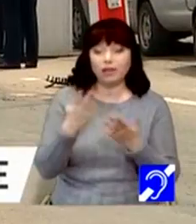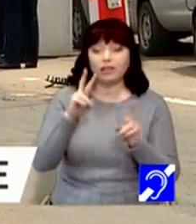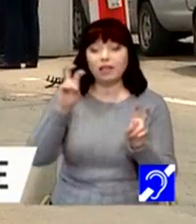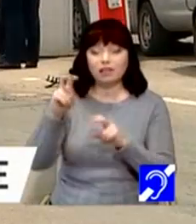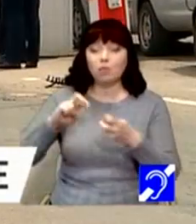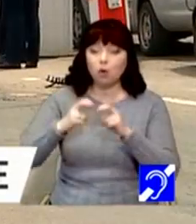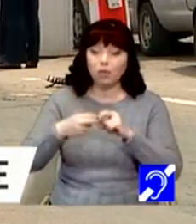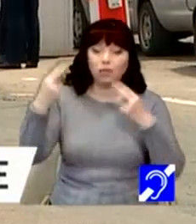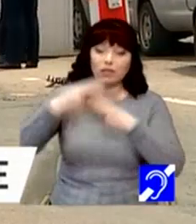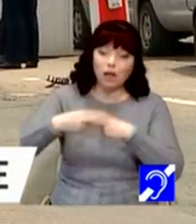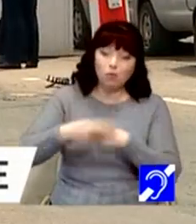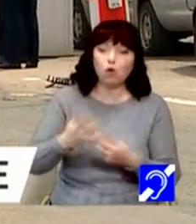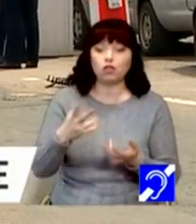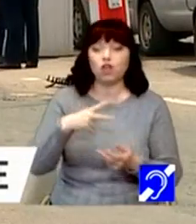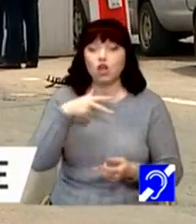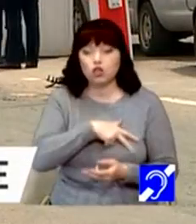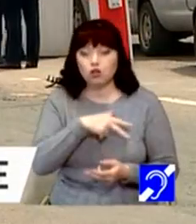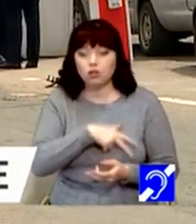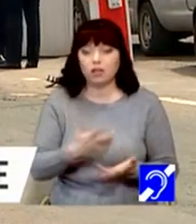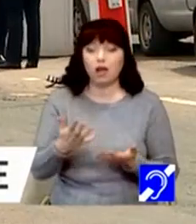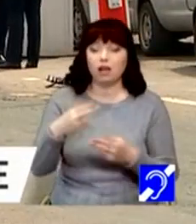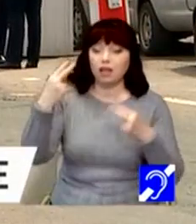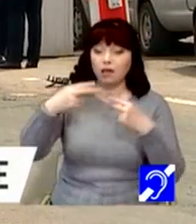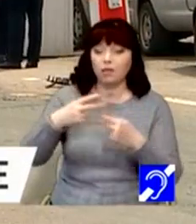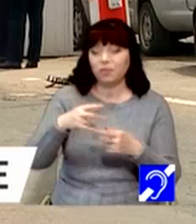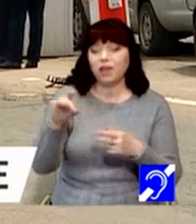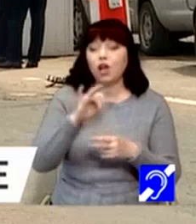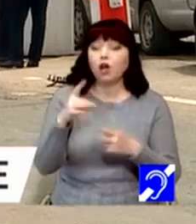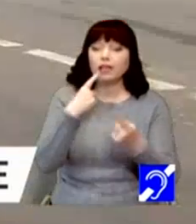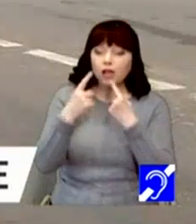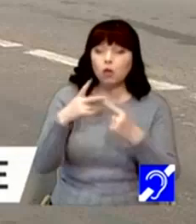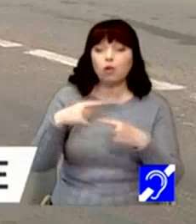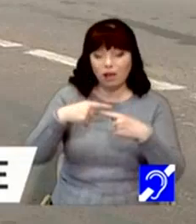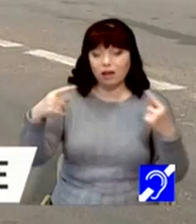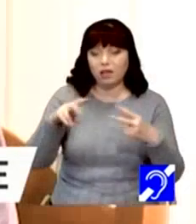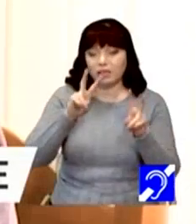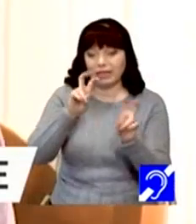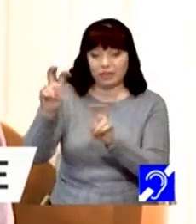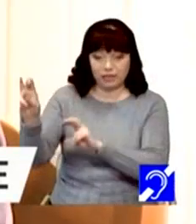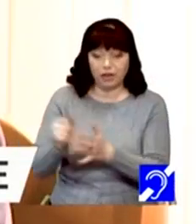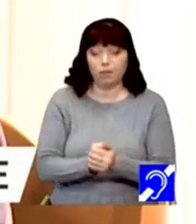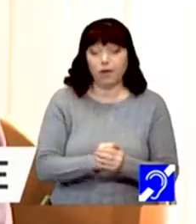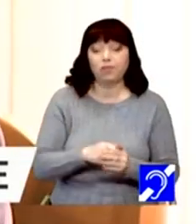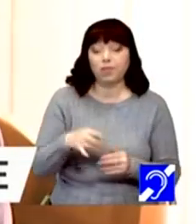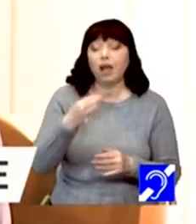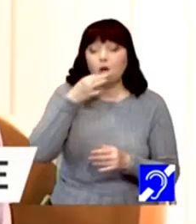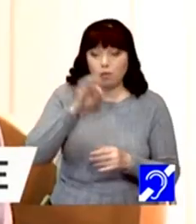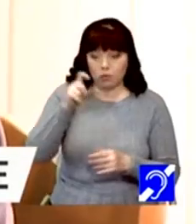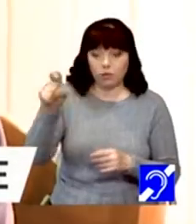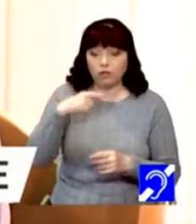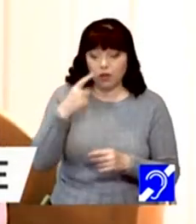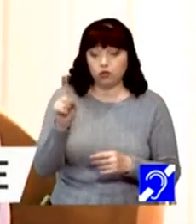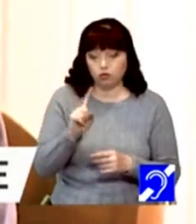de problemele vamale sociale umanitara despre relansarea dialogului în cadrul tuturor platformelor existente experții în problema transnistreană